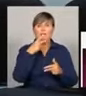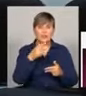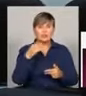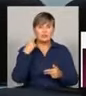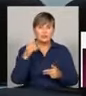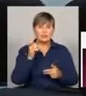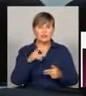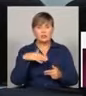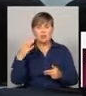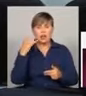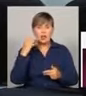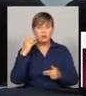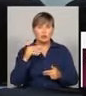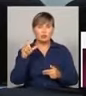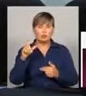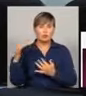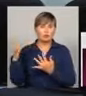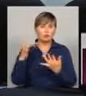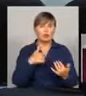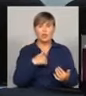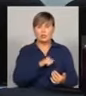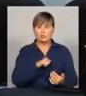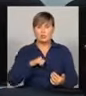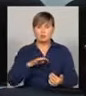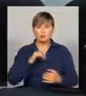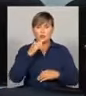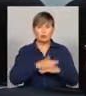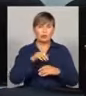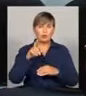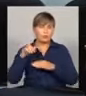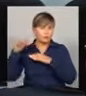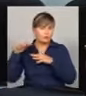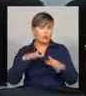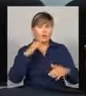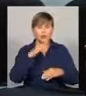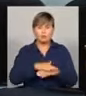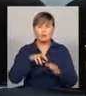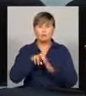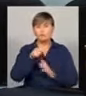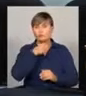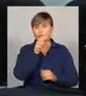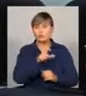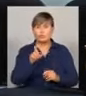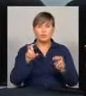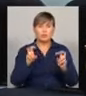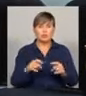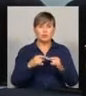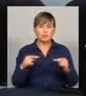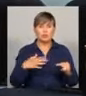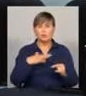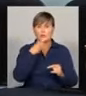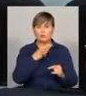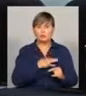как со стороны Алматы-арены шли люди. Сам был у Акимата. Люди вломились в Акимат, зашли. Взрослый человек сидел на столе. Нам сказали,